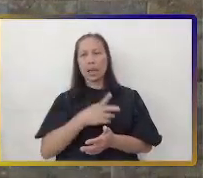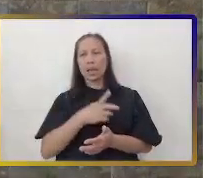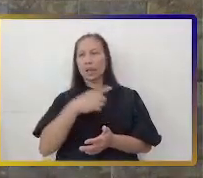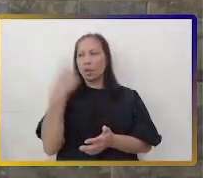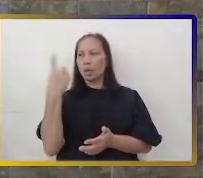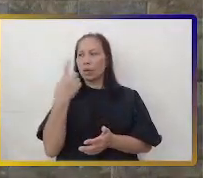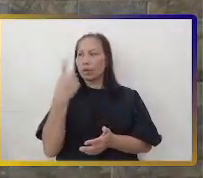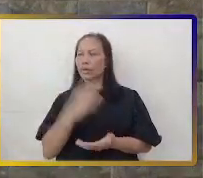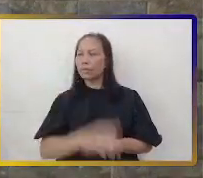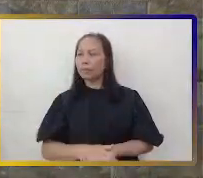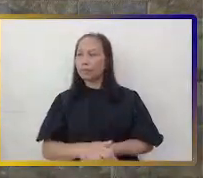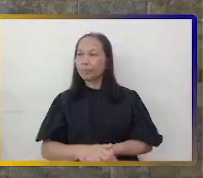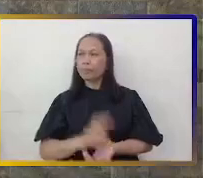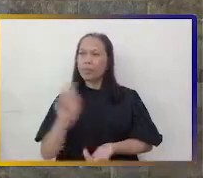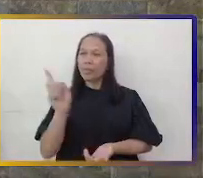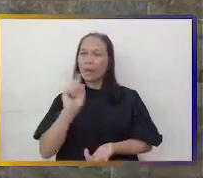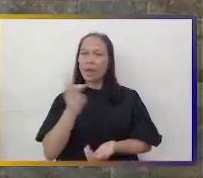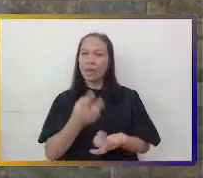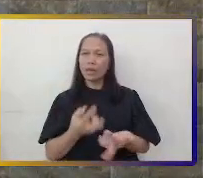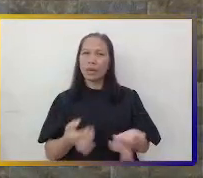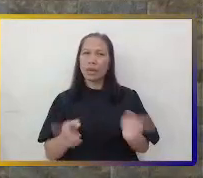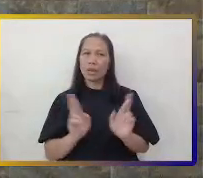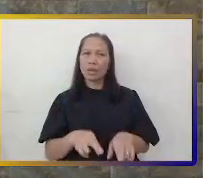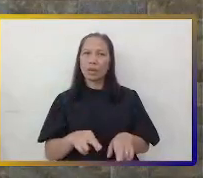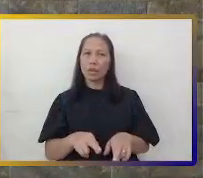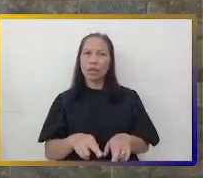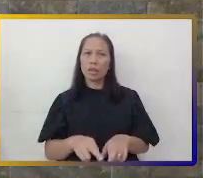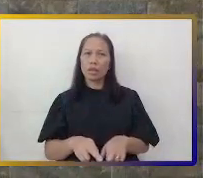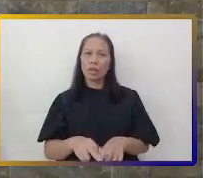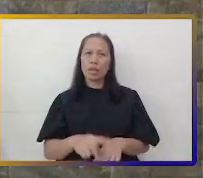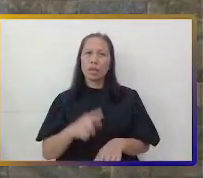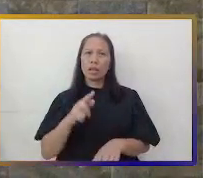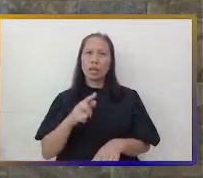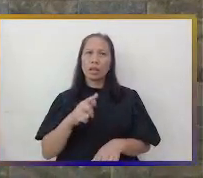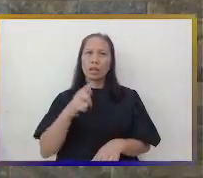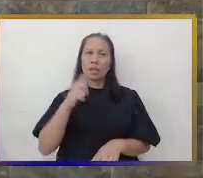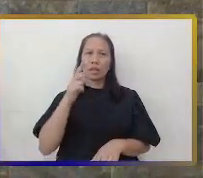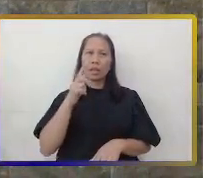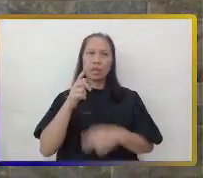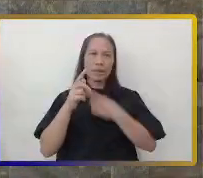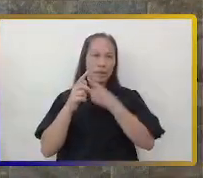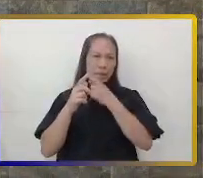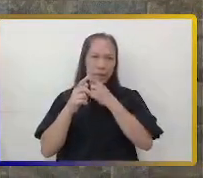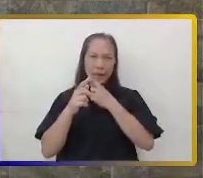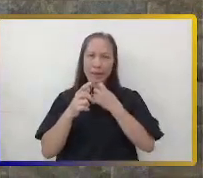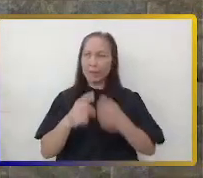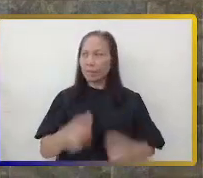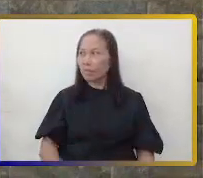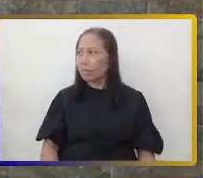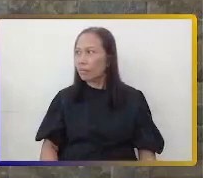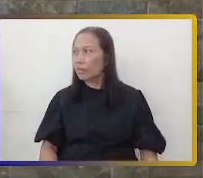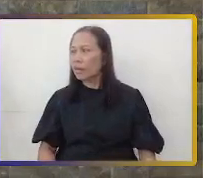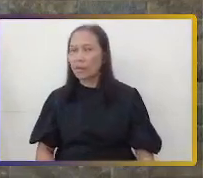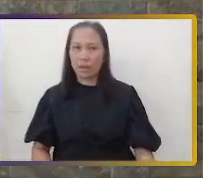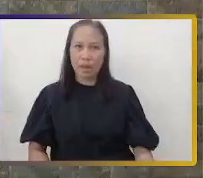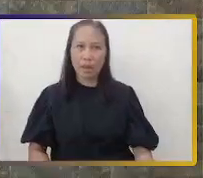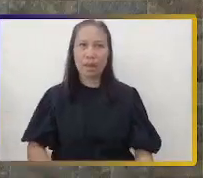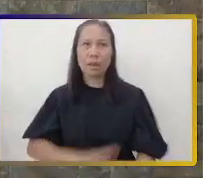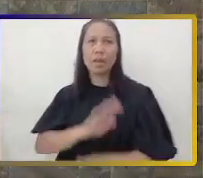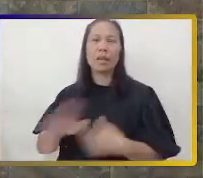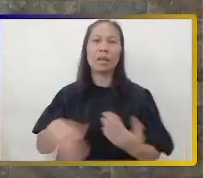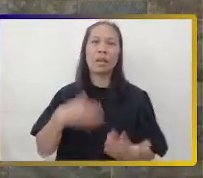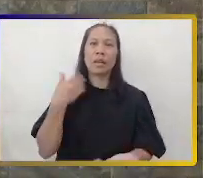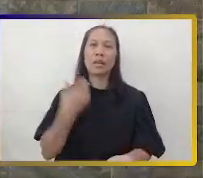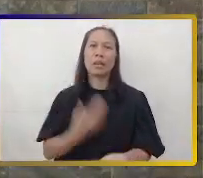brethren lahat ng bagay na Eternal is God's business inuulit ko po lahat